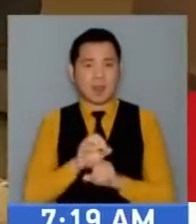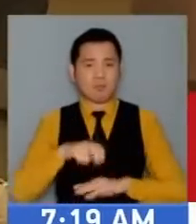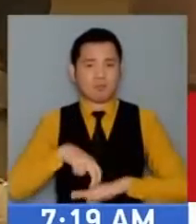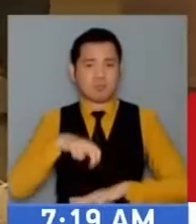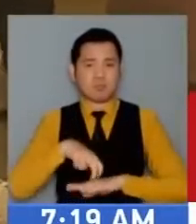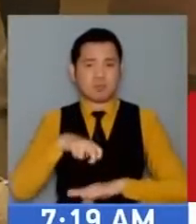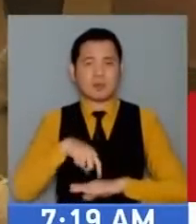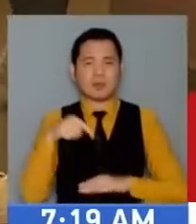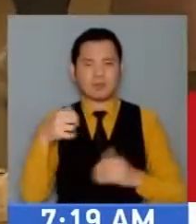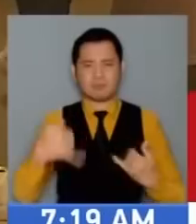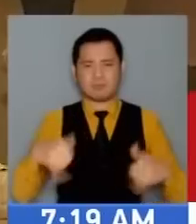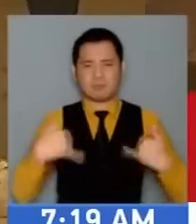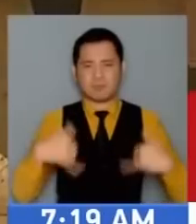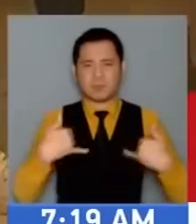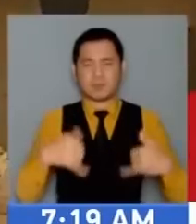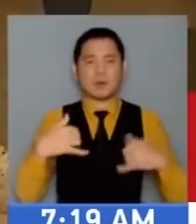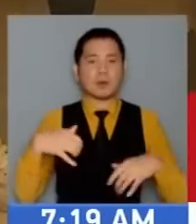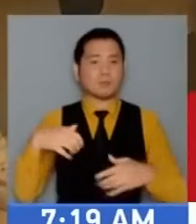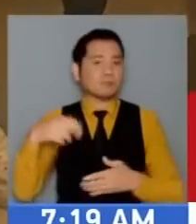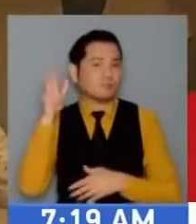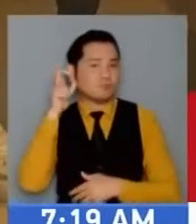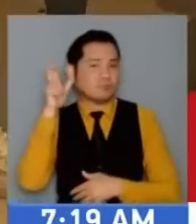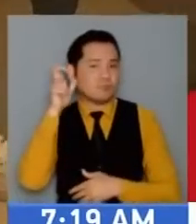habang naghihintay.